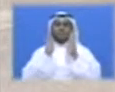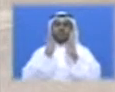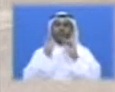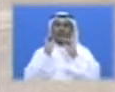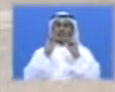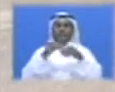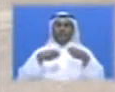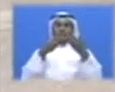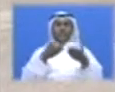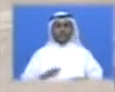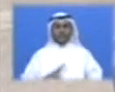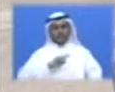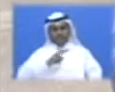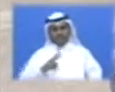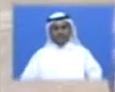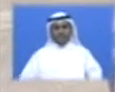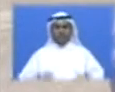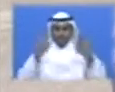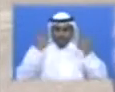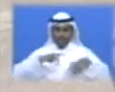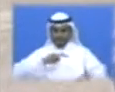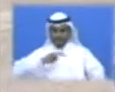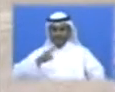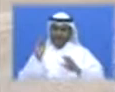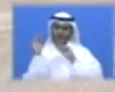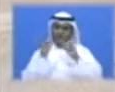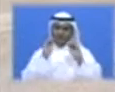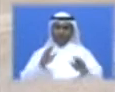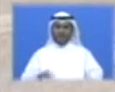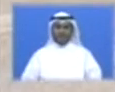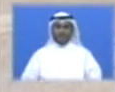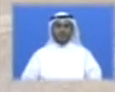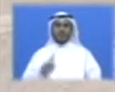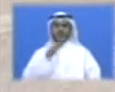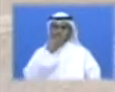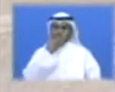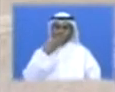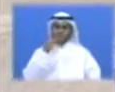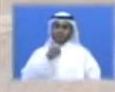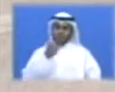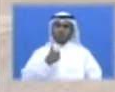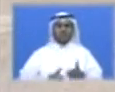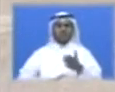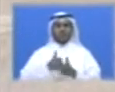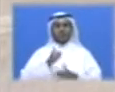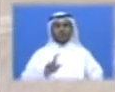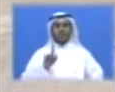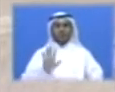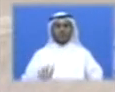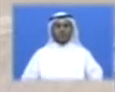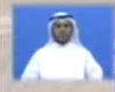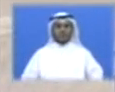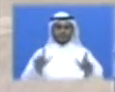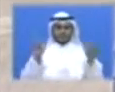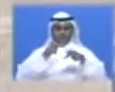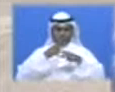خالصة للأشقاء بحملة كسوة العيد، لتقول لهم عيد مبارك وعودة ميمونة للوطن بعد أن تزول الغمة.